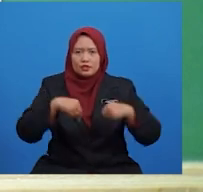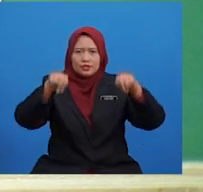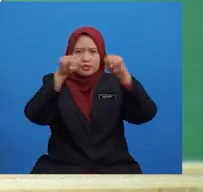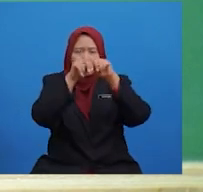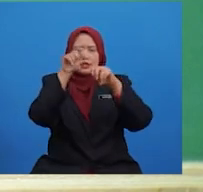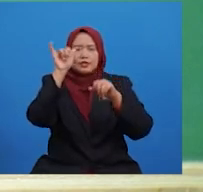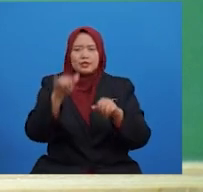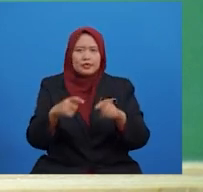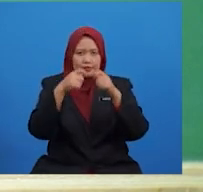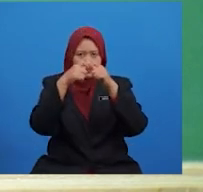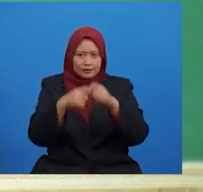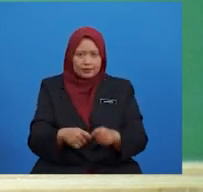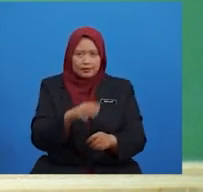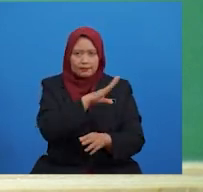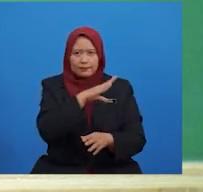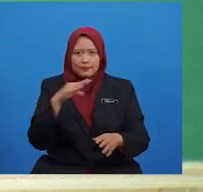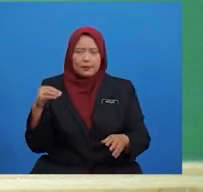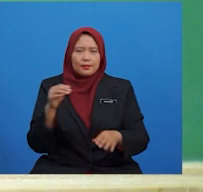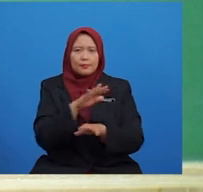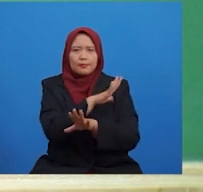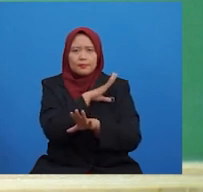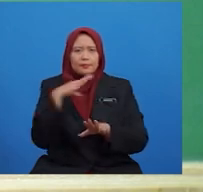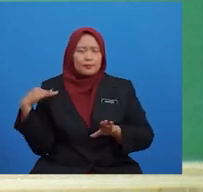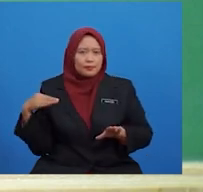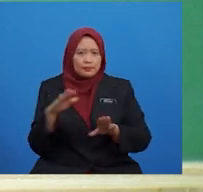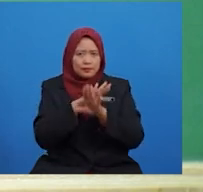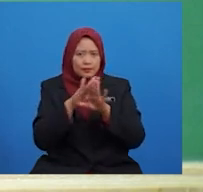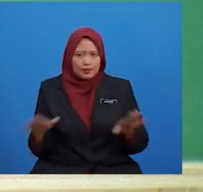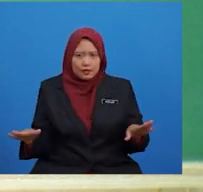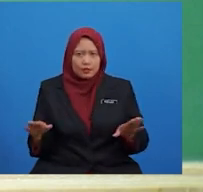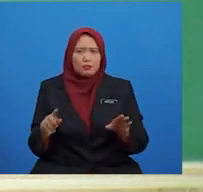pertama, segi empat yang mempunyai empat sisi.